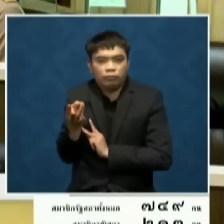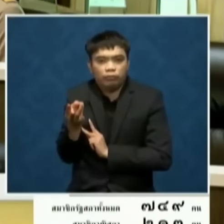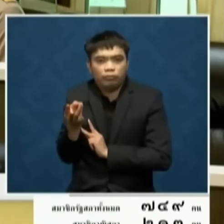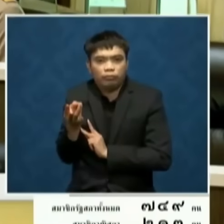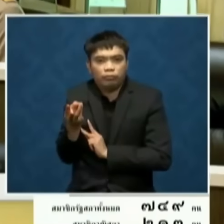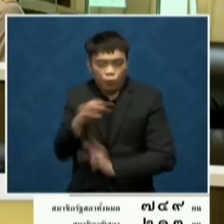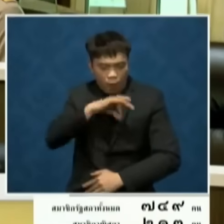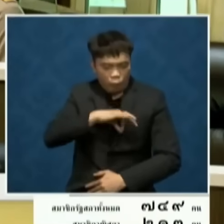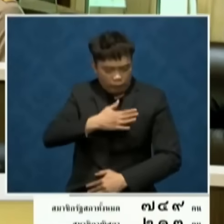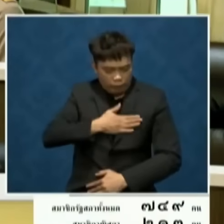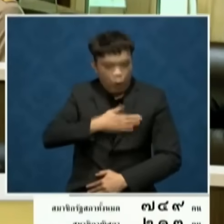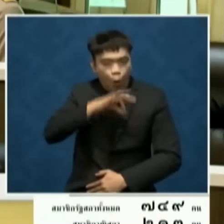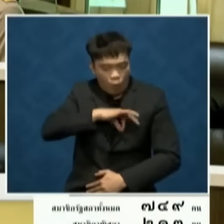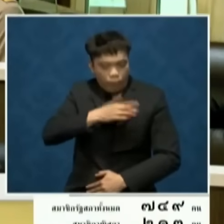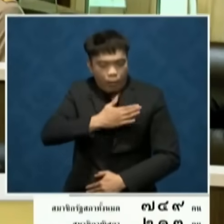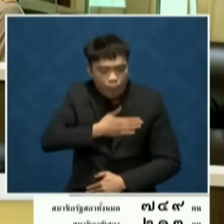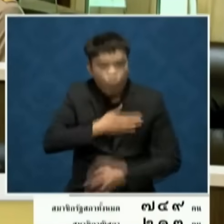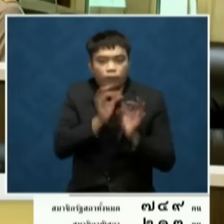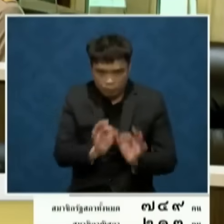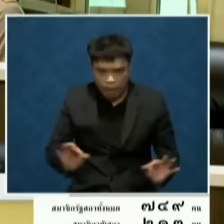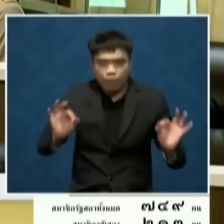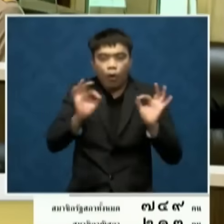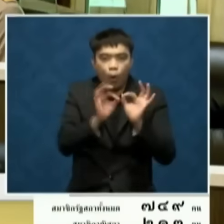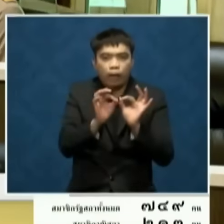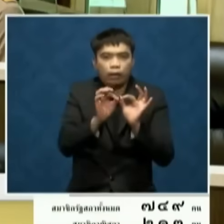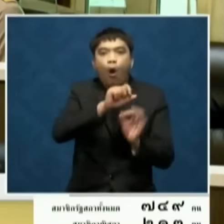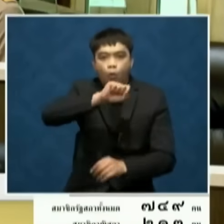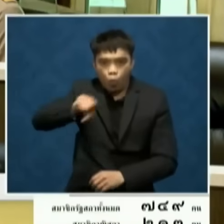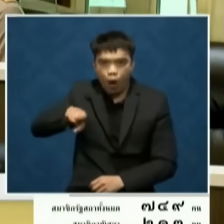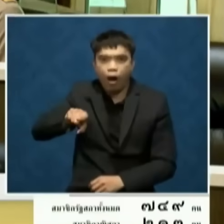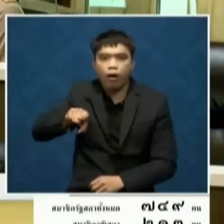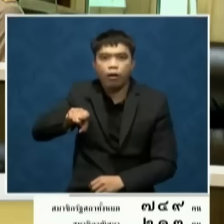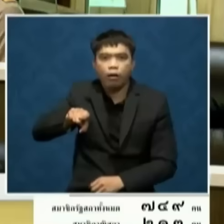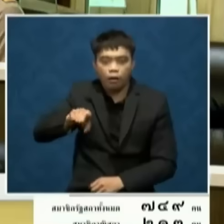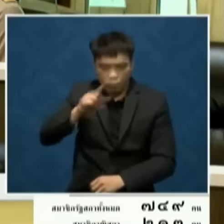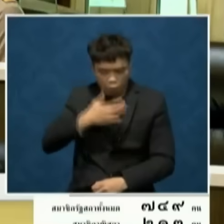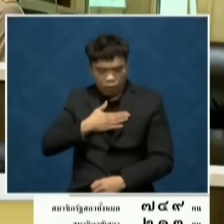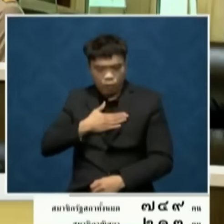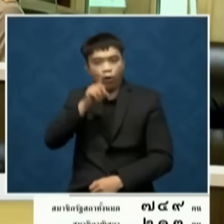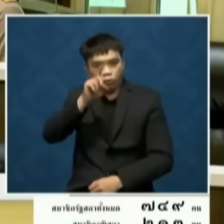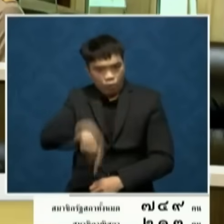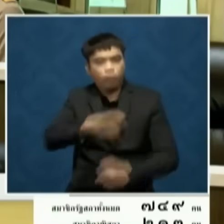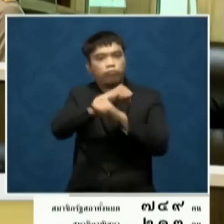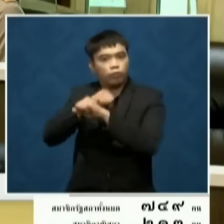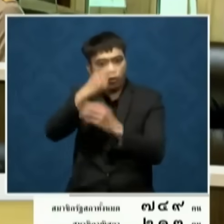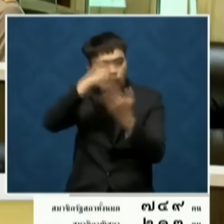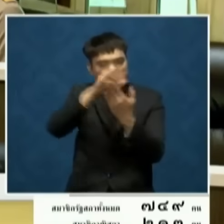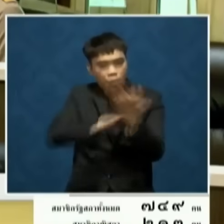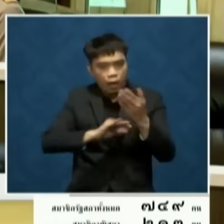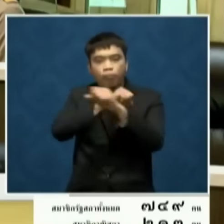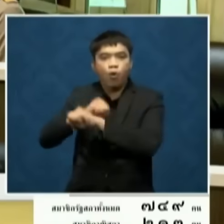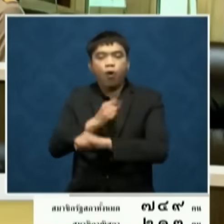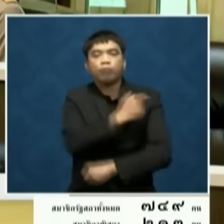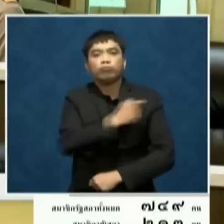ได้30ล้านเสียงเสียงที่เหลือเป็นของพรรคอื่นที่ประชาชนลงคะแนนให้และประชาชนที่ลงคะแนนเสียงให้3พรรคร่วม